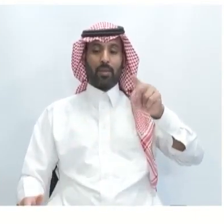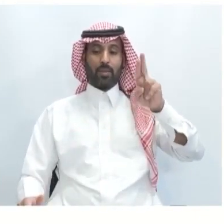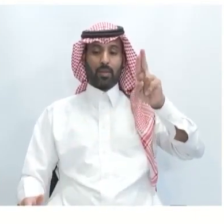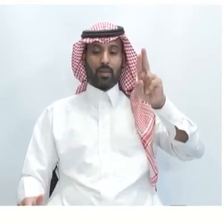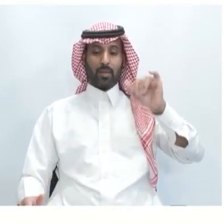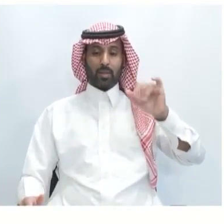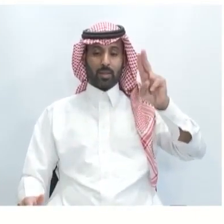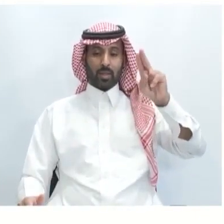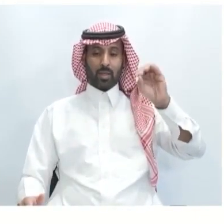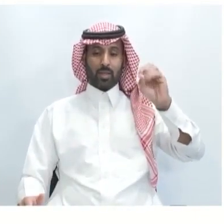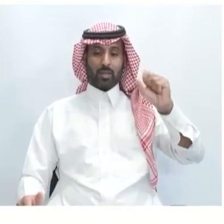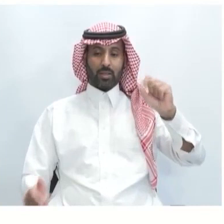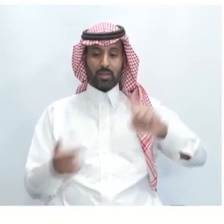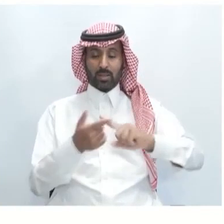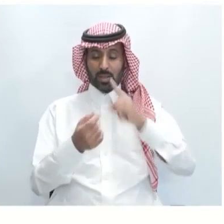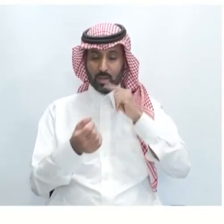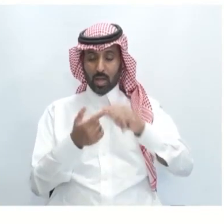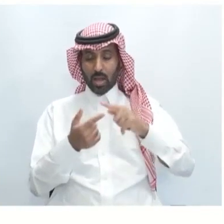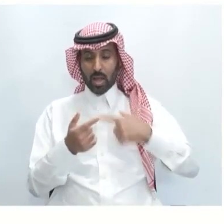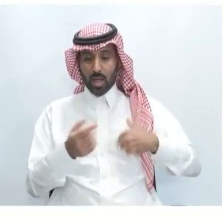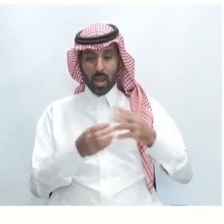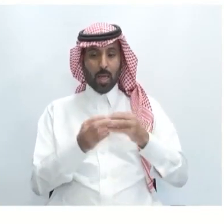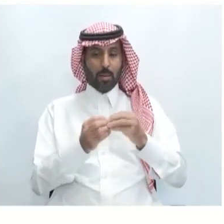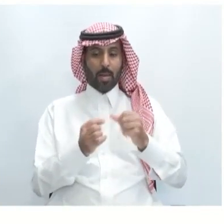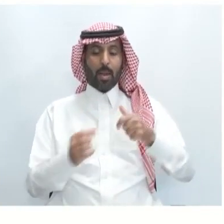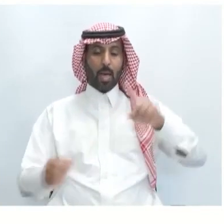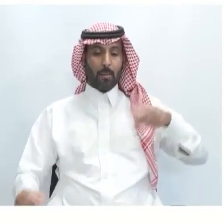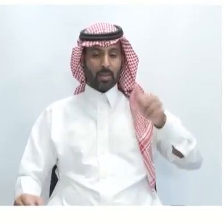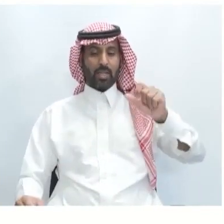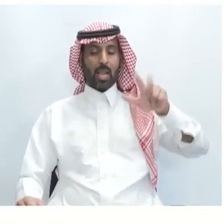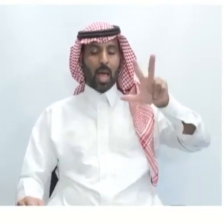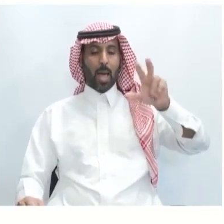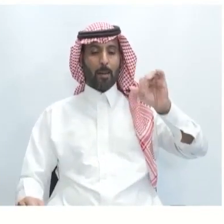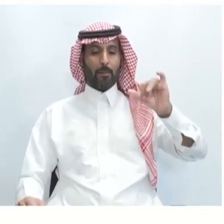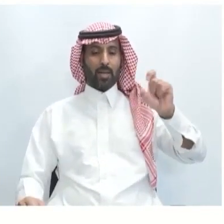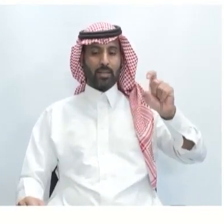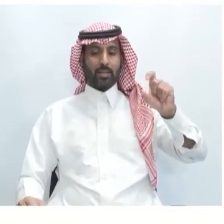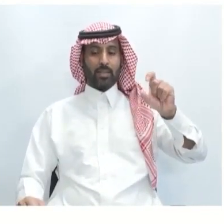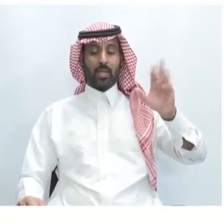تعريفها هي رابطه امايد التي تجمع حمضين